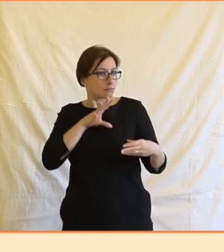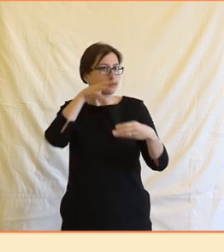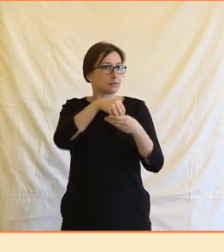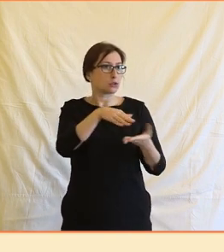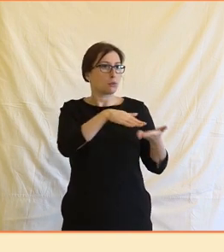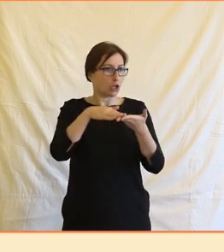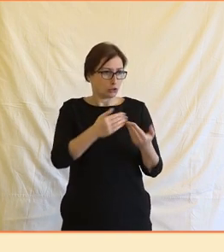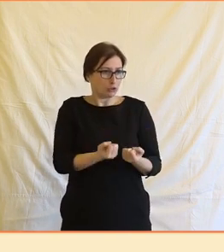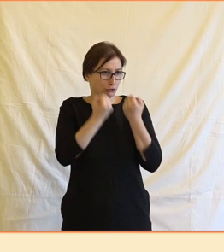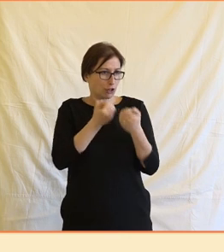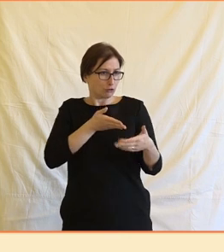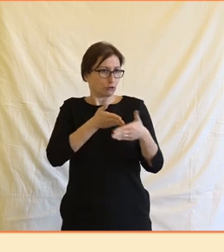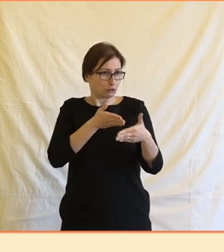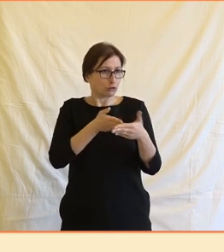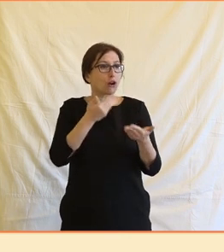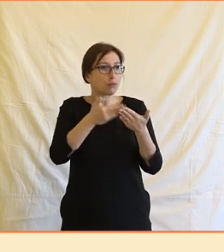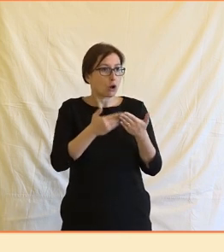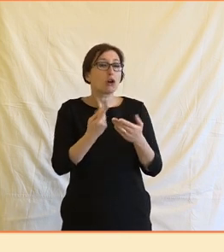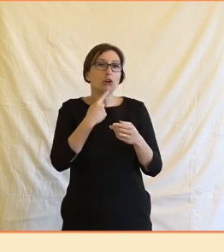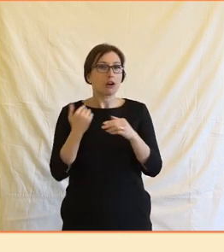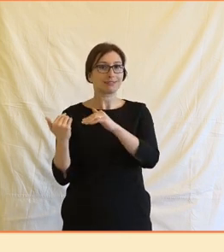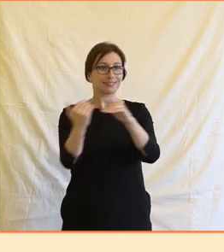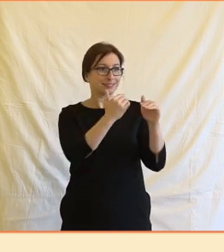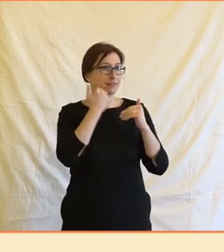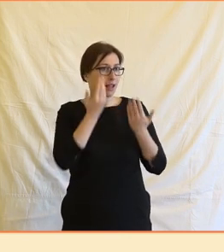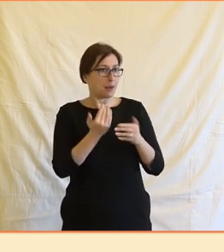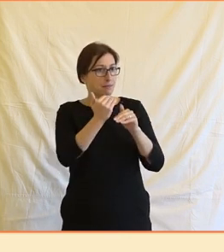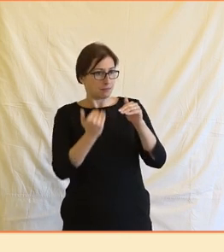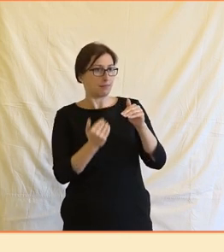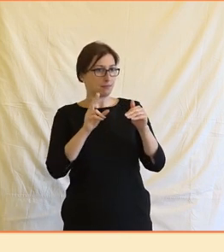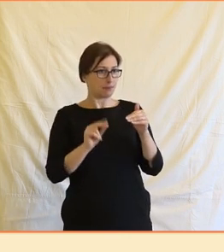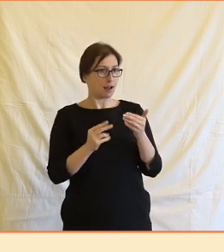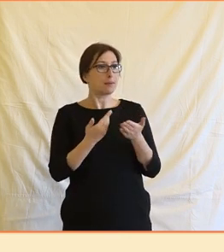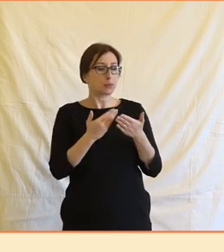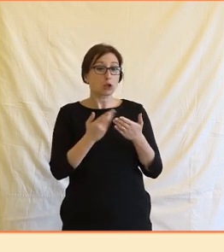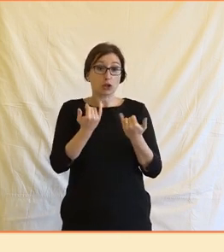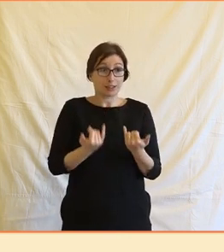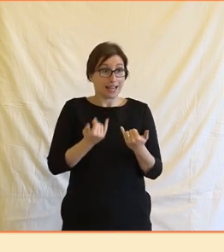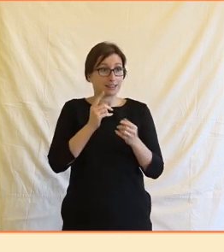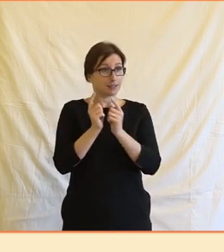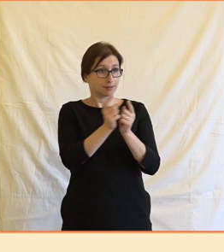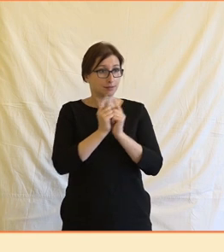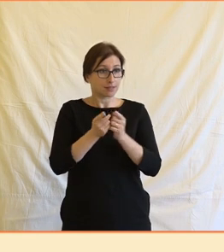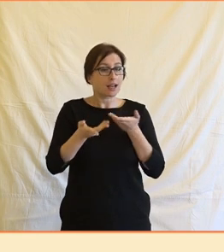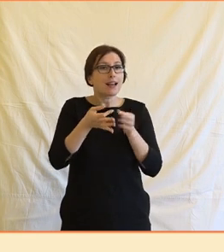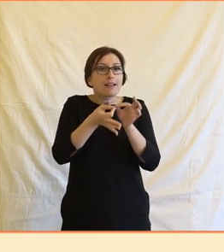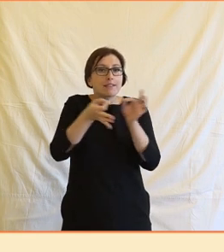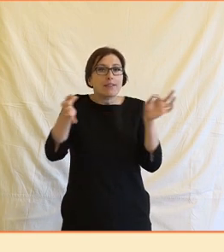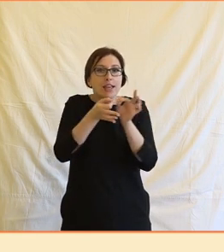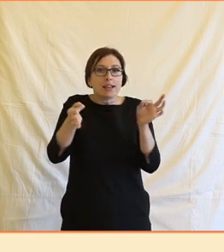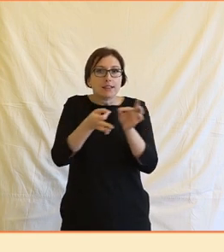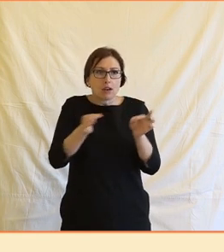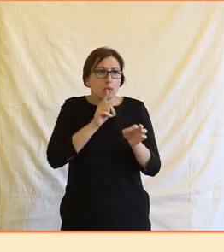do společnosti na rovnoprávném základě s ostatními. Jak uvidíte během tohoto kolokvia, otázka definic je